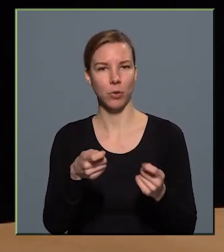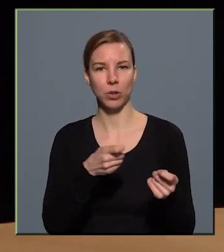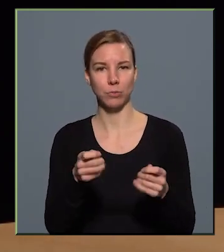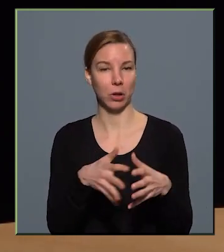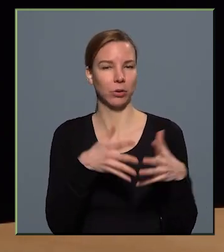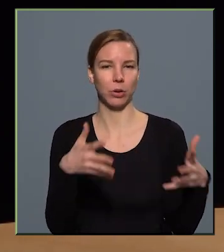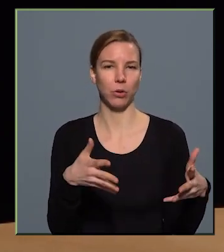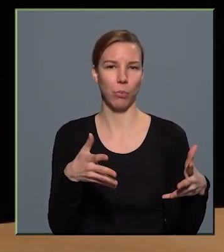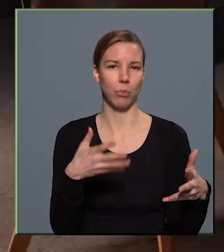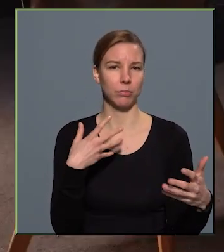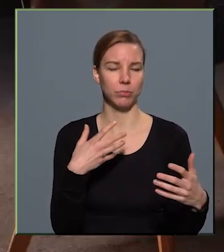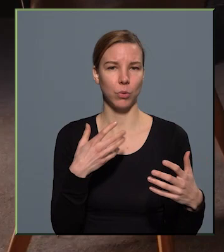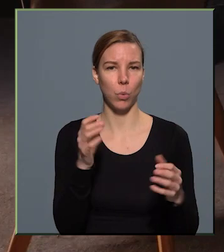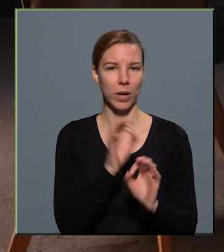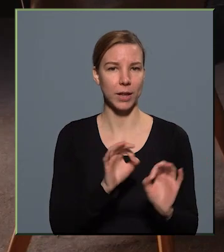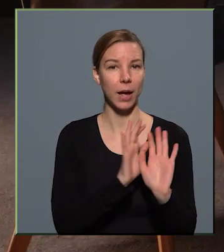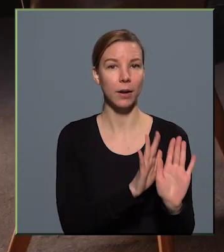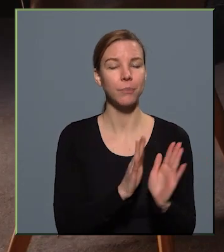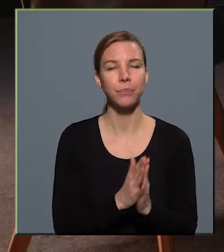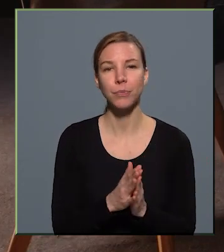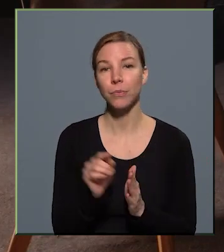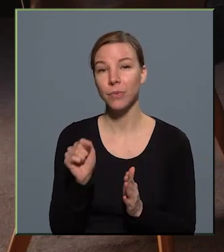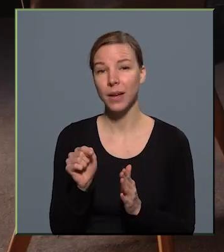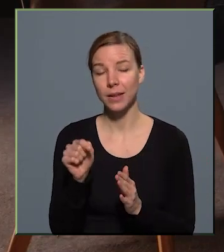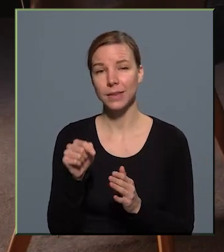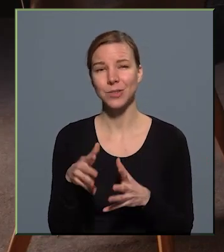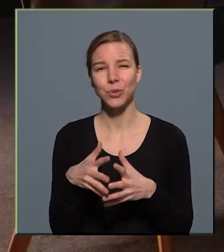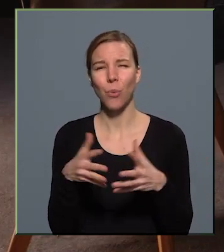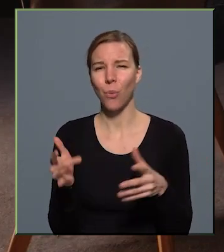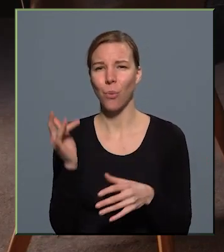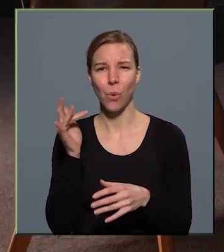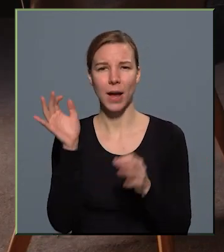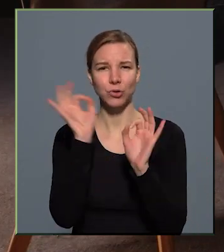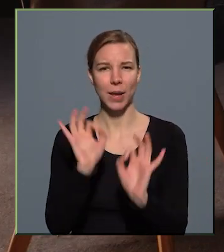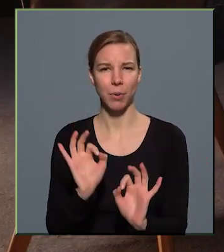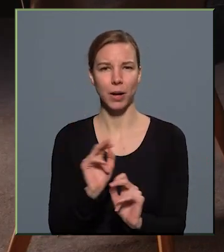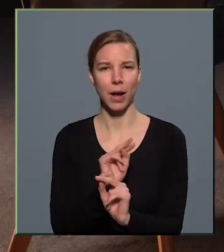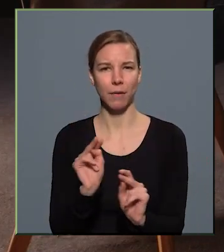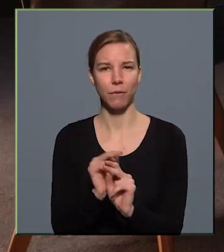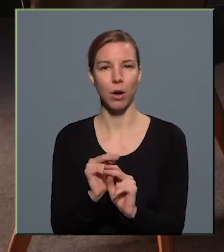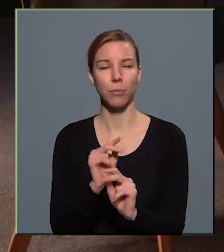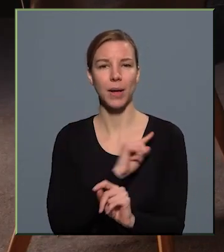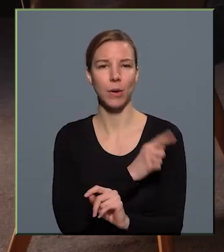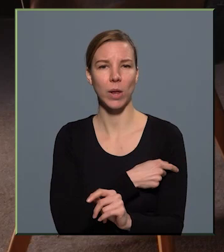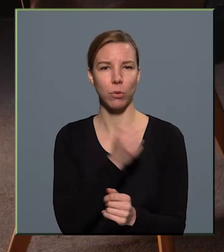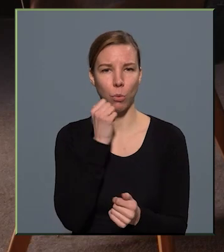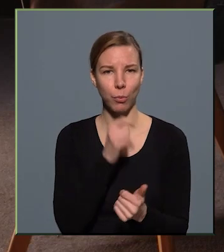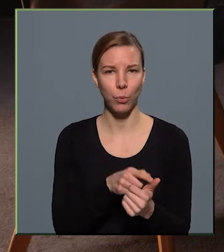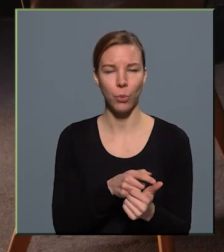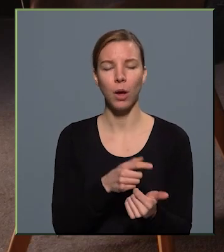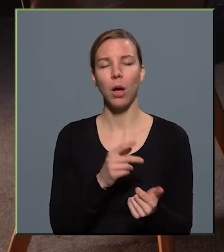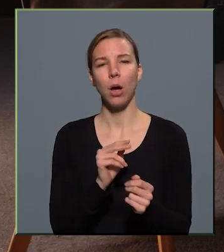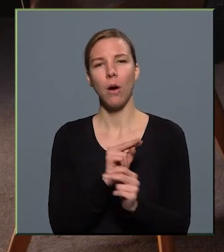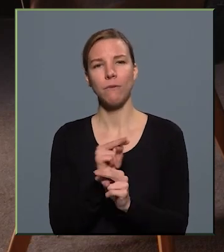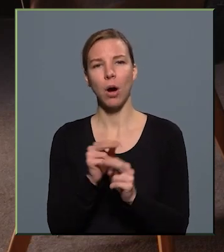méretéből tekintve, egy óriási iparág van, hiszen itt emlegettük a szereplőket, vannak erőművek,